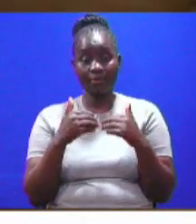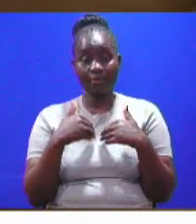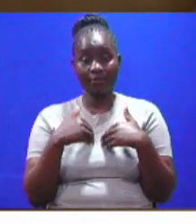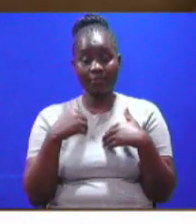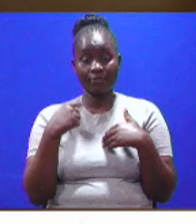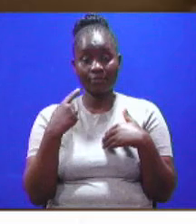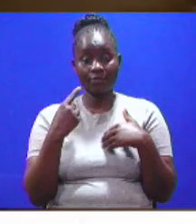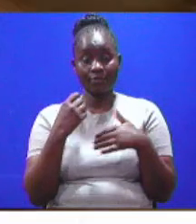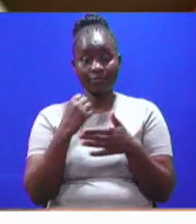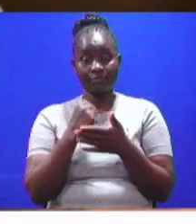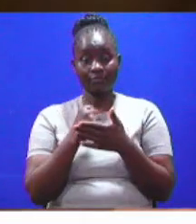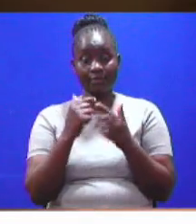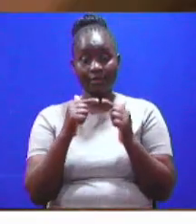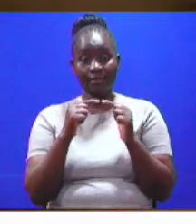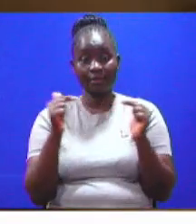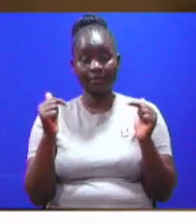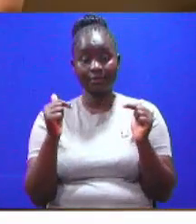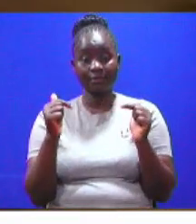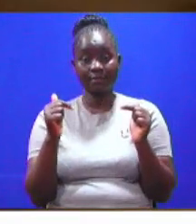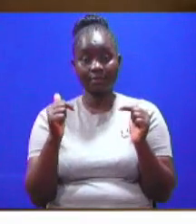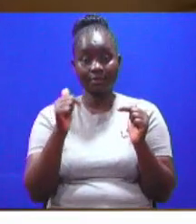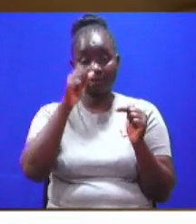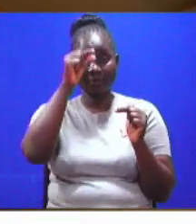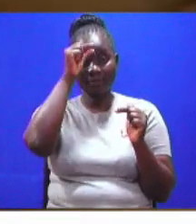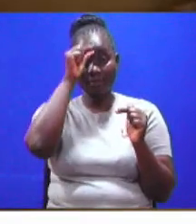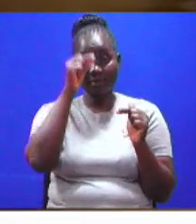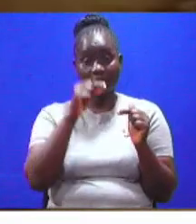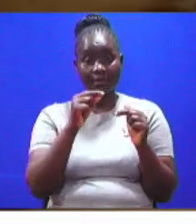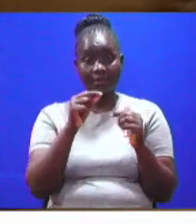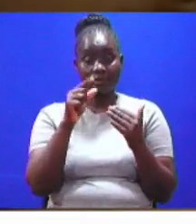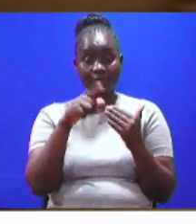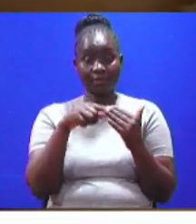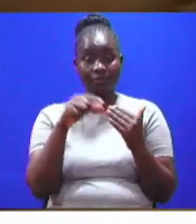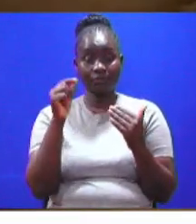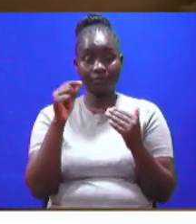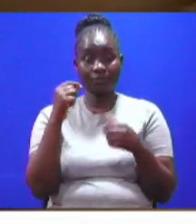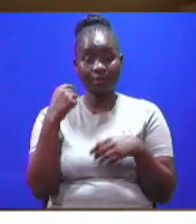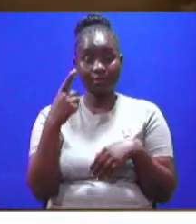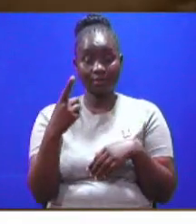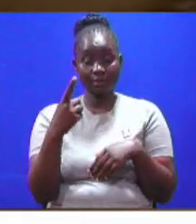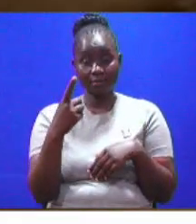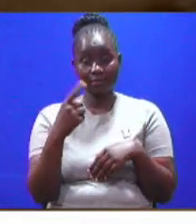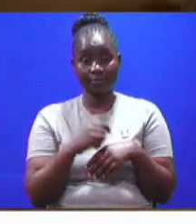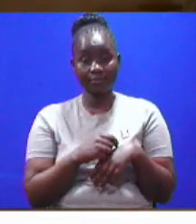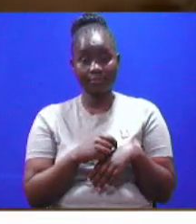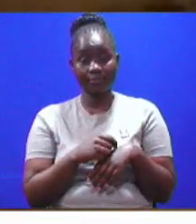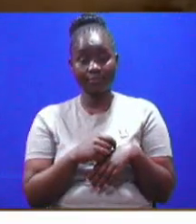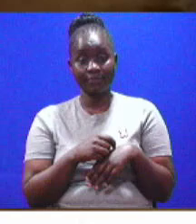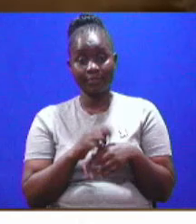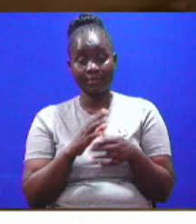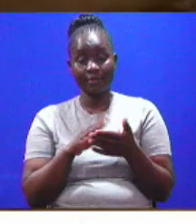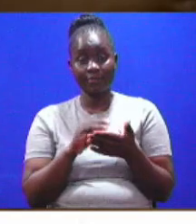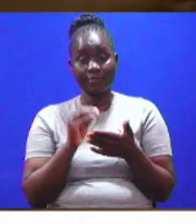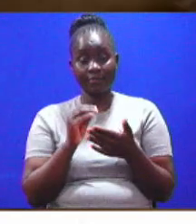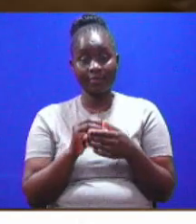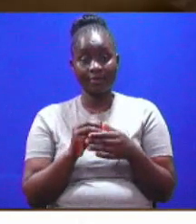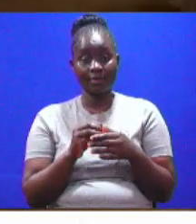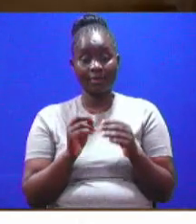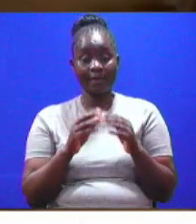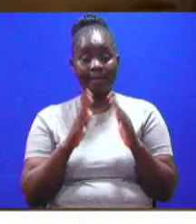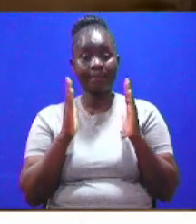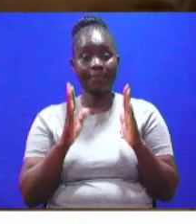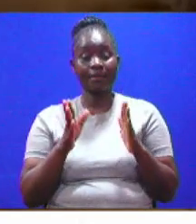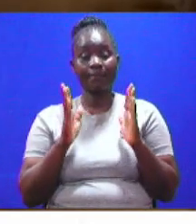kuwa opposition na serikali. Achague tu moja. Na yeye huwa ametusomesha maneno kubwa sana.